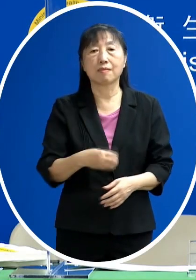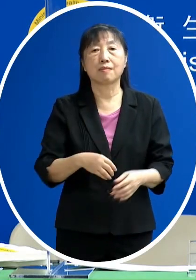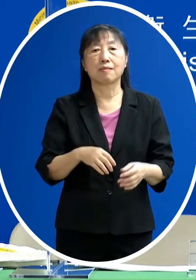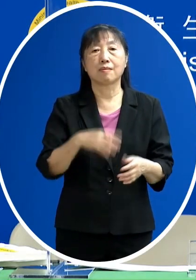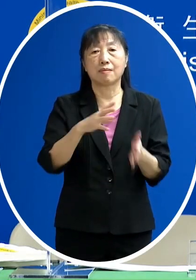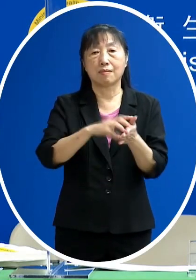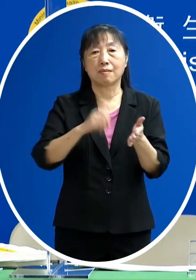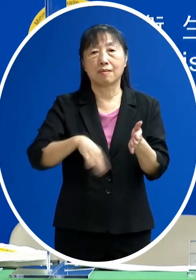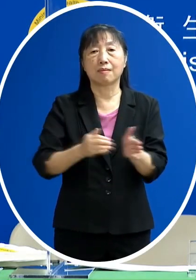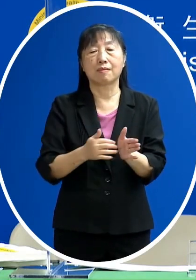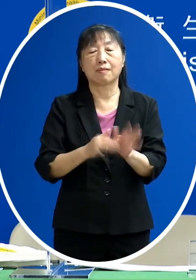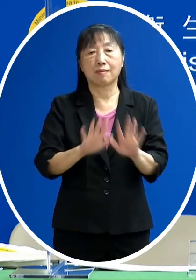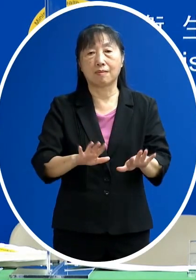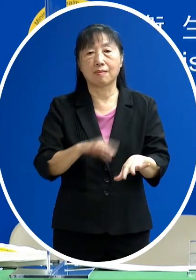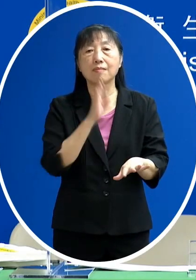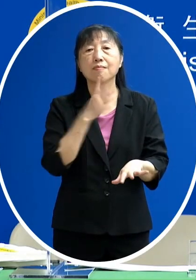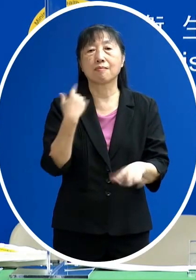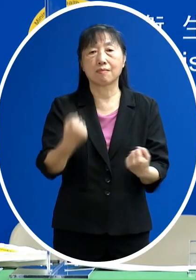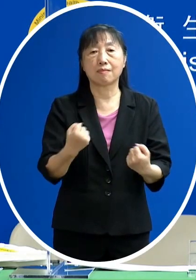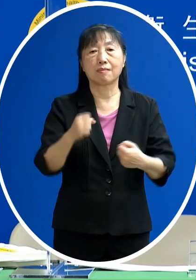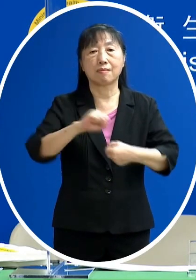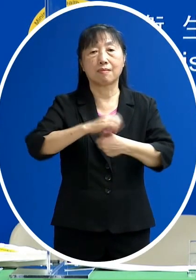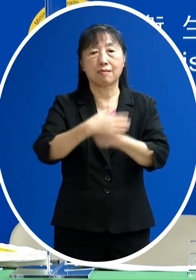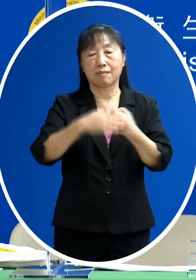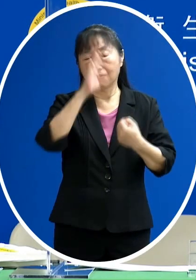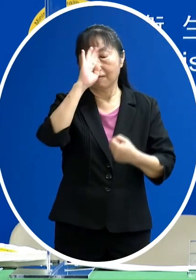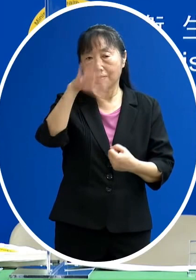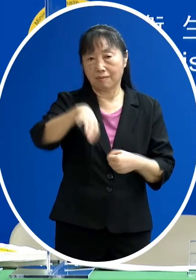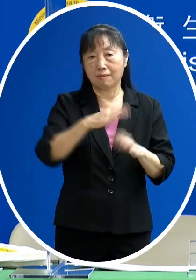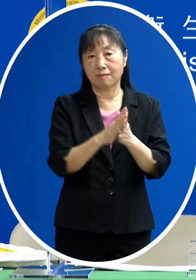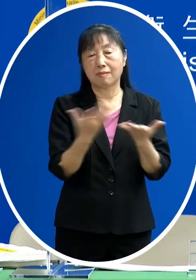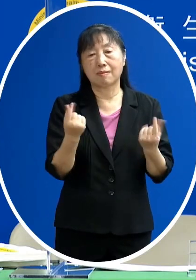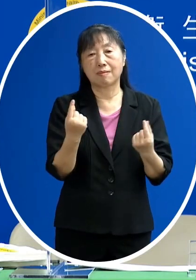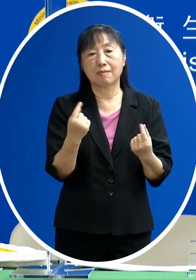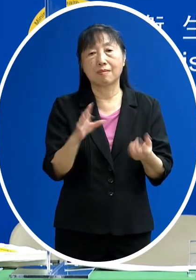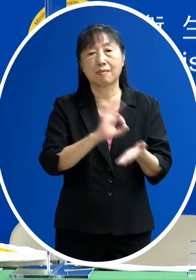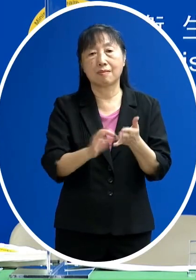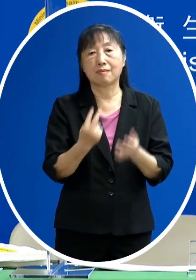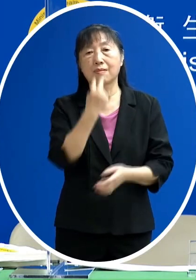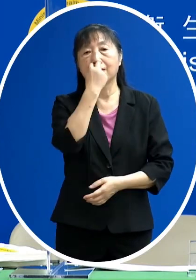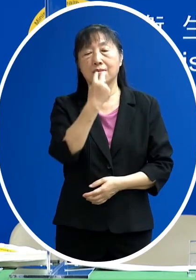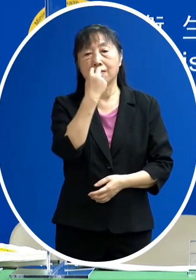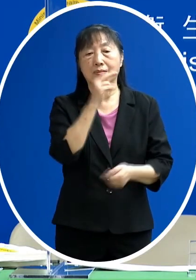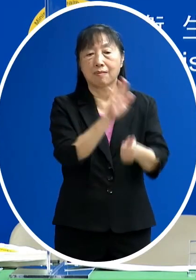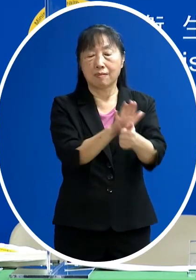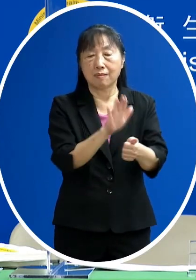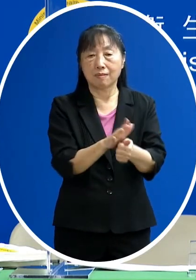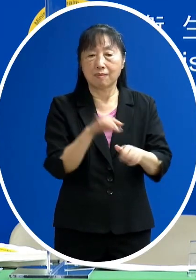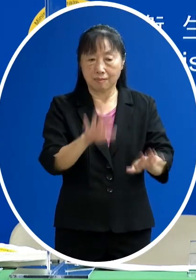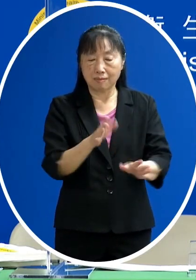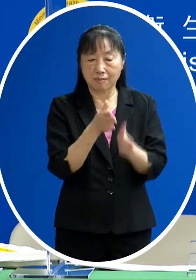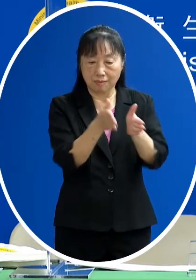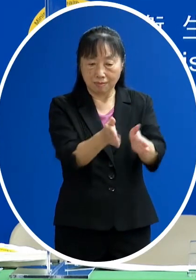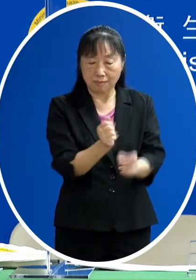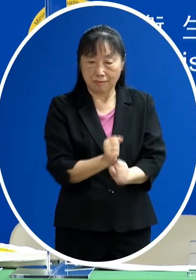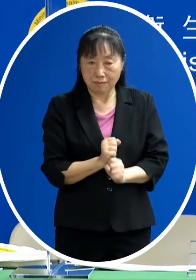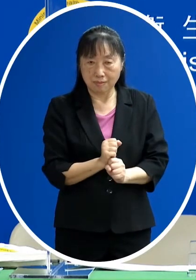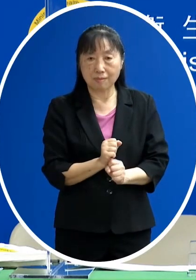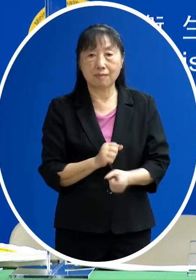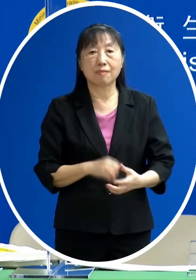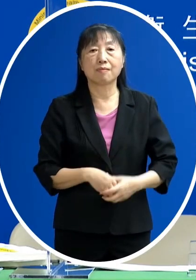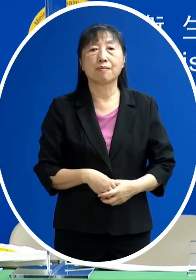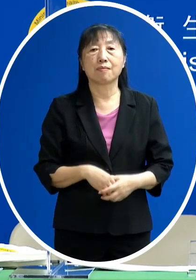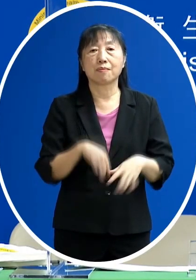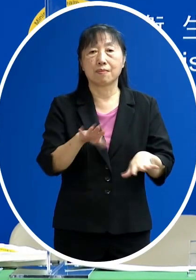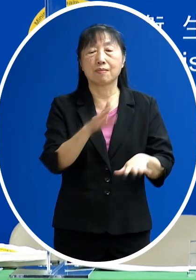器，那目前仍然是在加护病房当中使用氧气在持续观察跟治疗当中，所以这一例是我